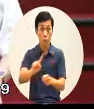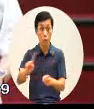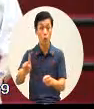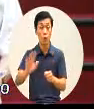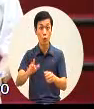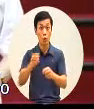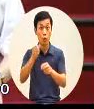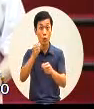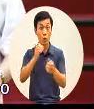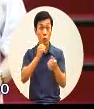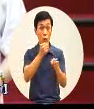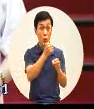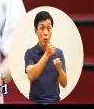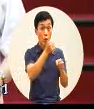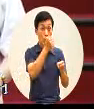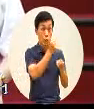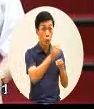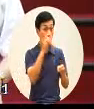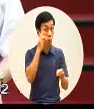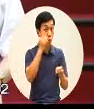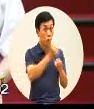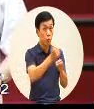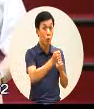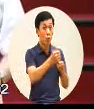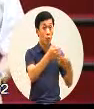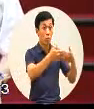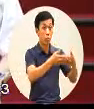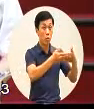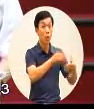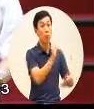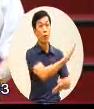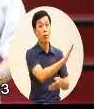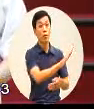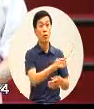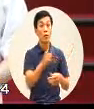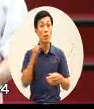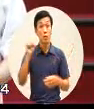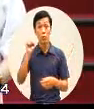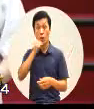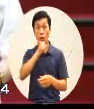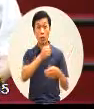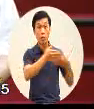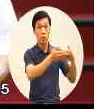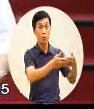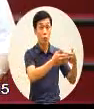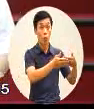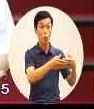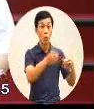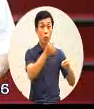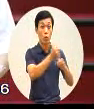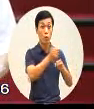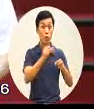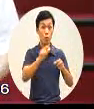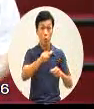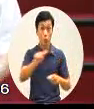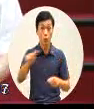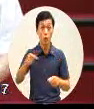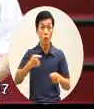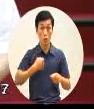in China。台湾甲中国的物件吼，当然我即马无法度